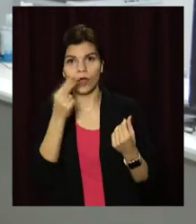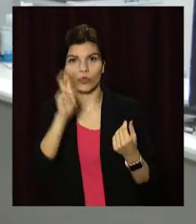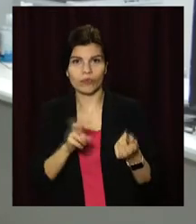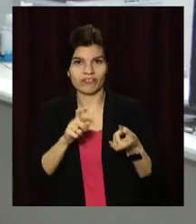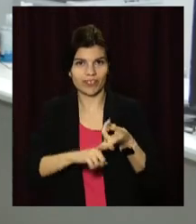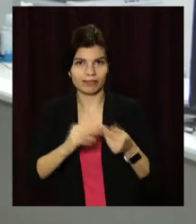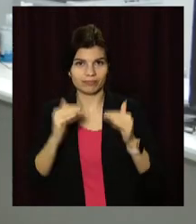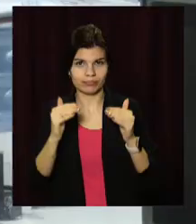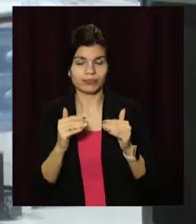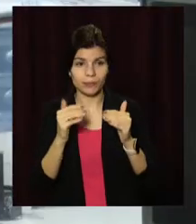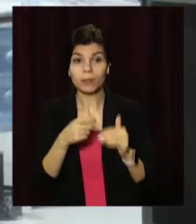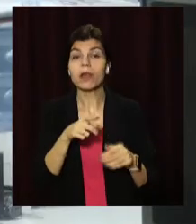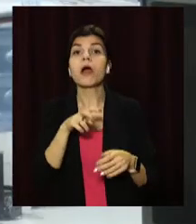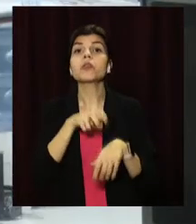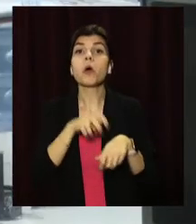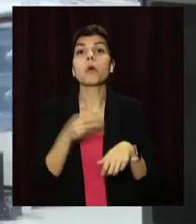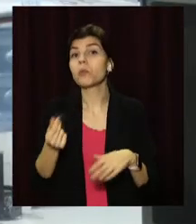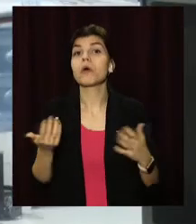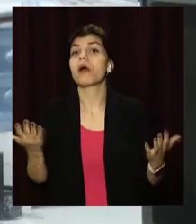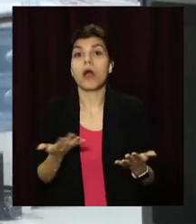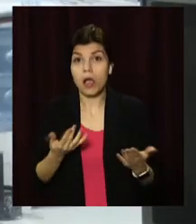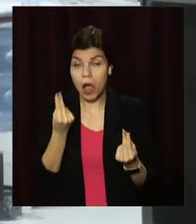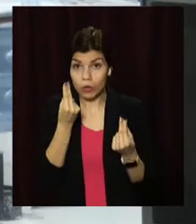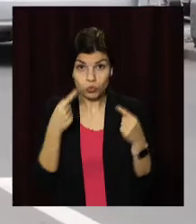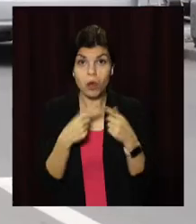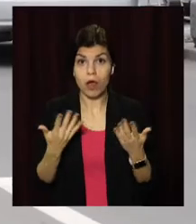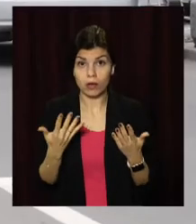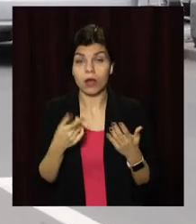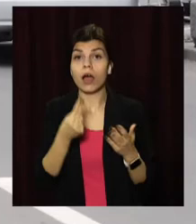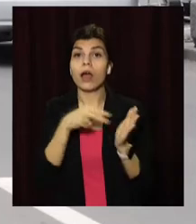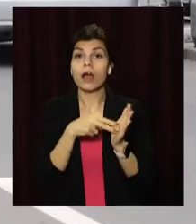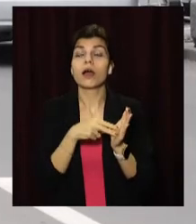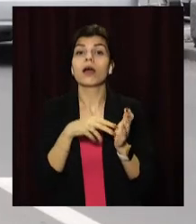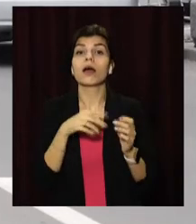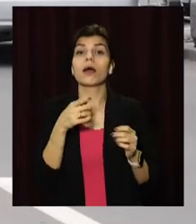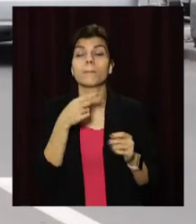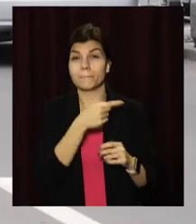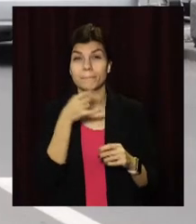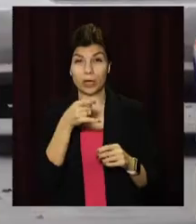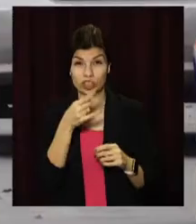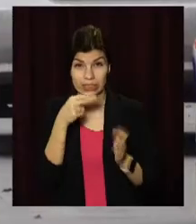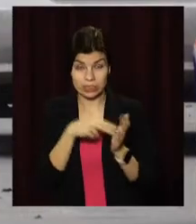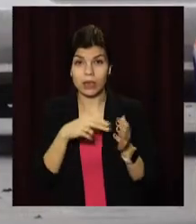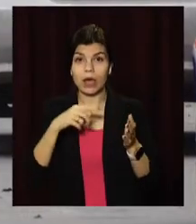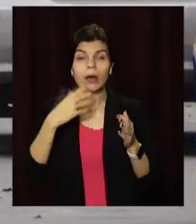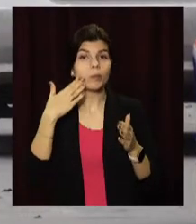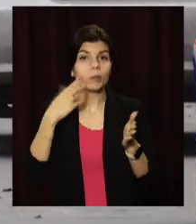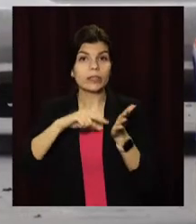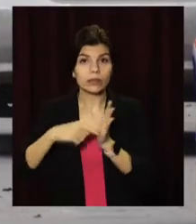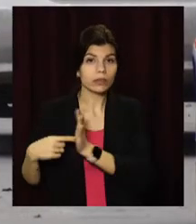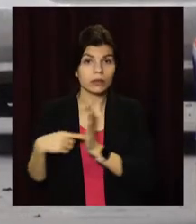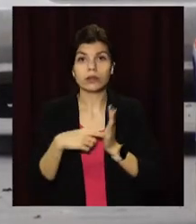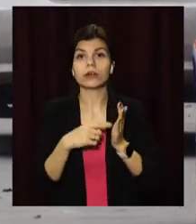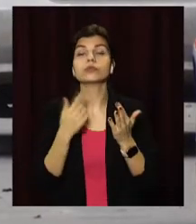першу реєстрацію автівки, ціну машини ділять на прожитковий мінімум. Цьогоріч він зріс на 81 гривню і становить